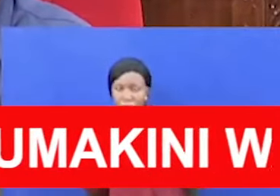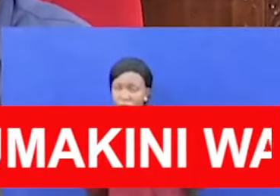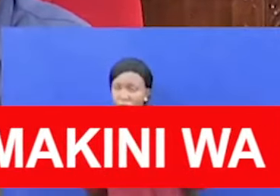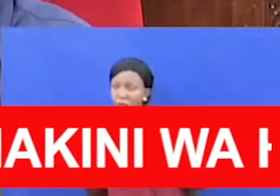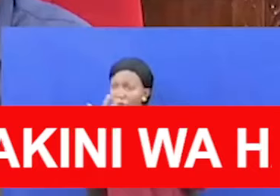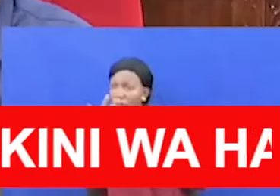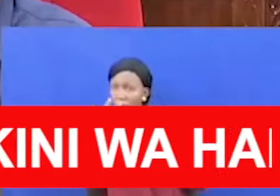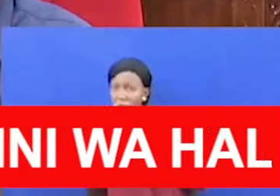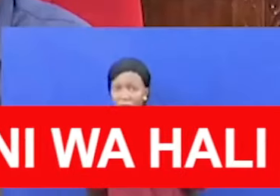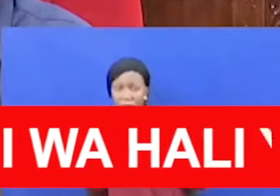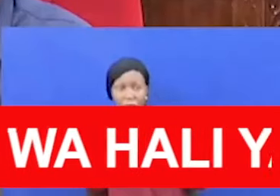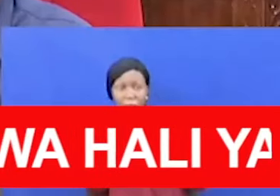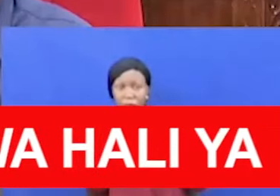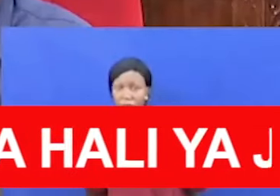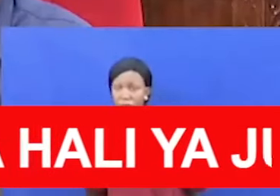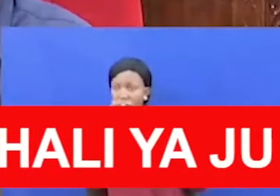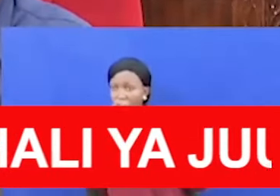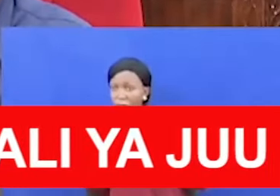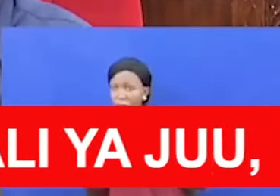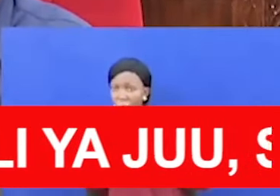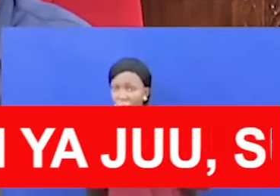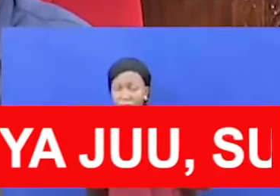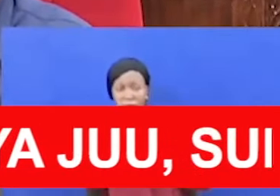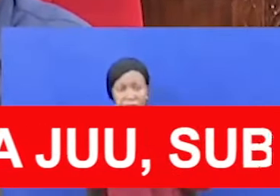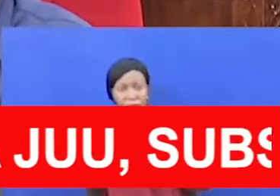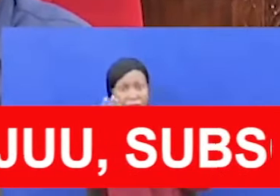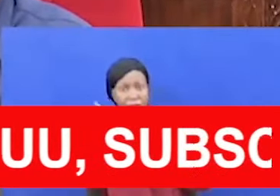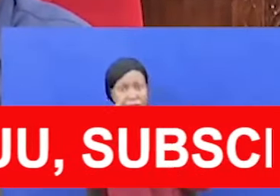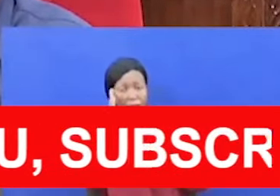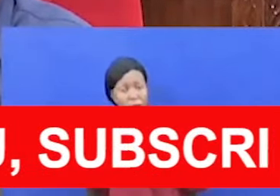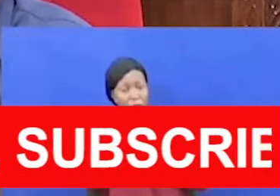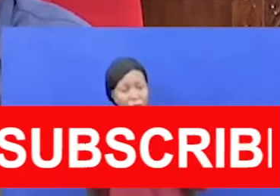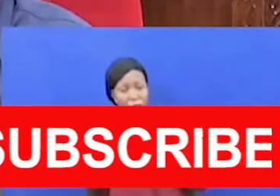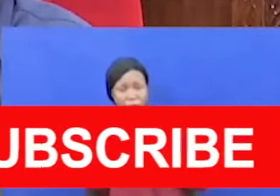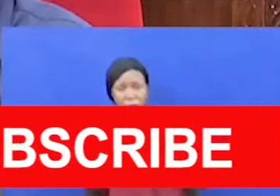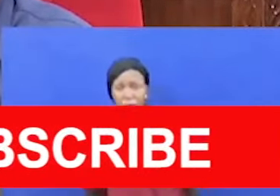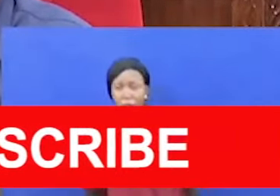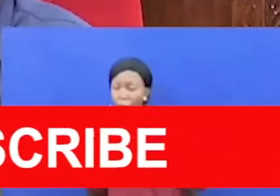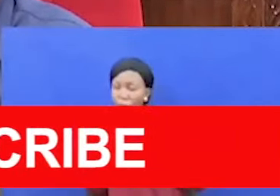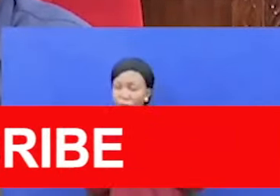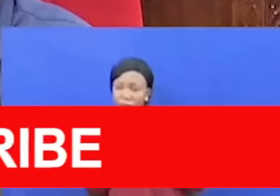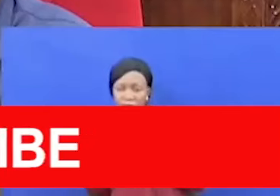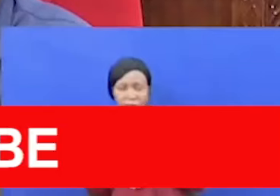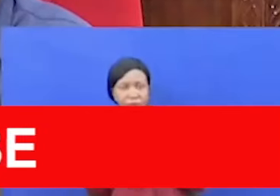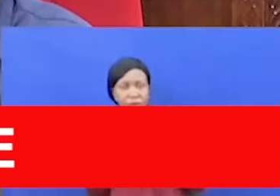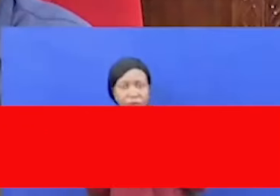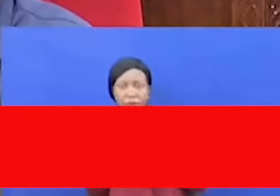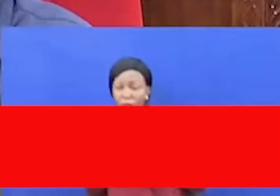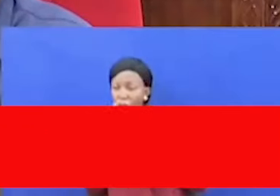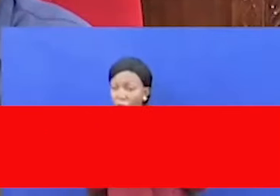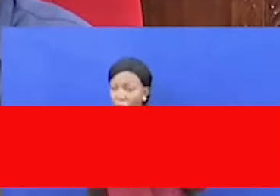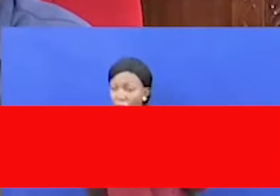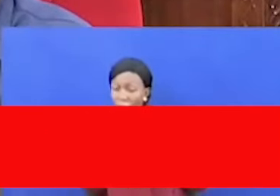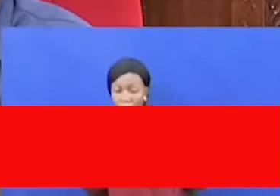it's 5 days extension, ianze pale ambapo serikali imeconfirm kwamba mtandao umepatikana. Kwa sababu unaweza ukatoa siku tano leo